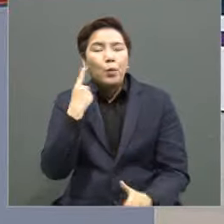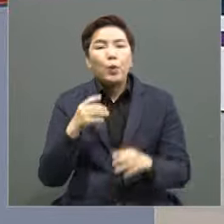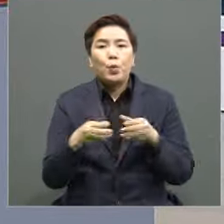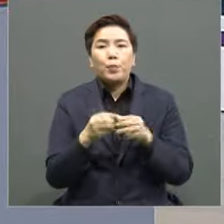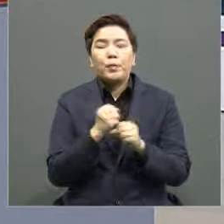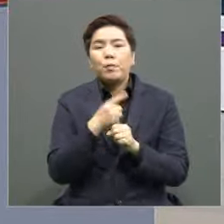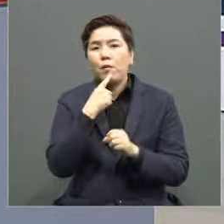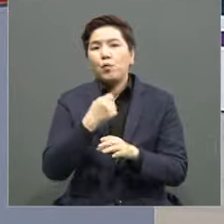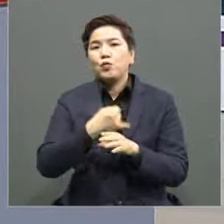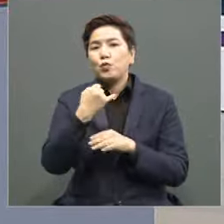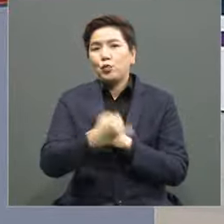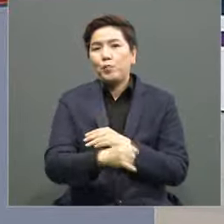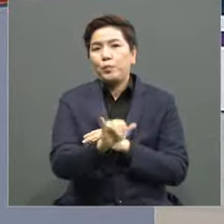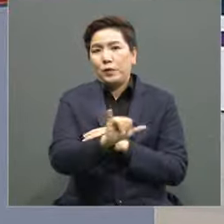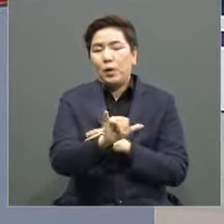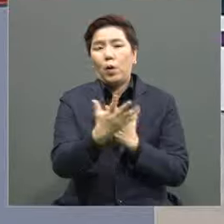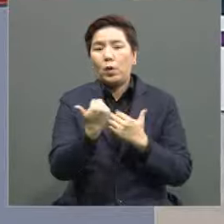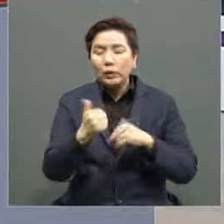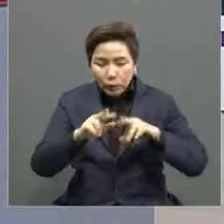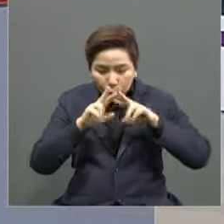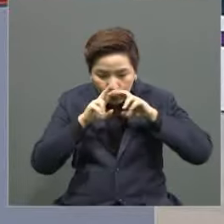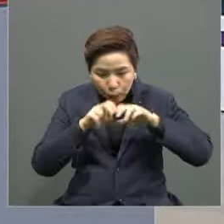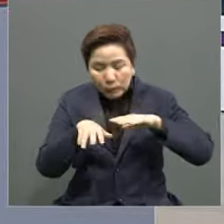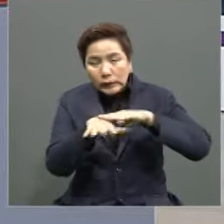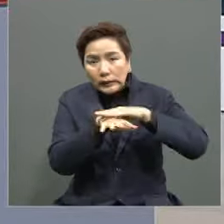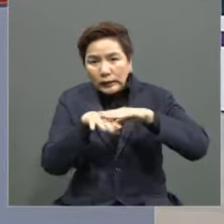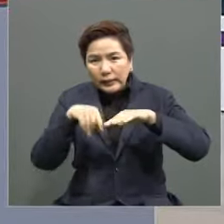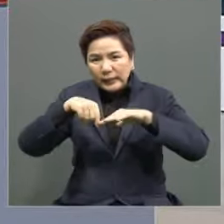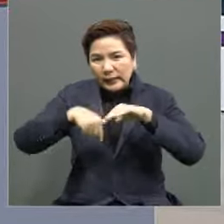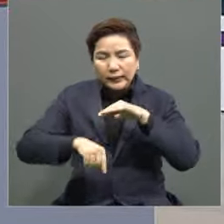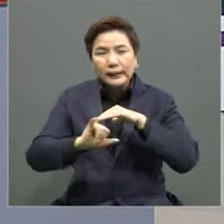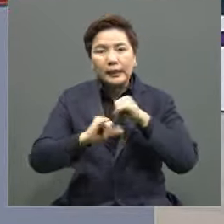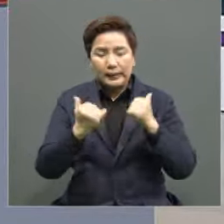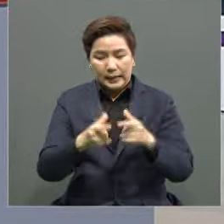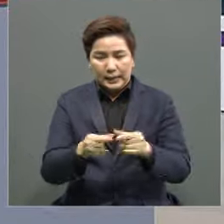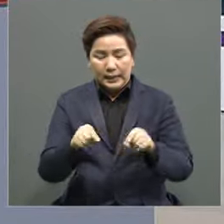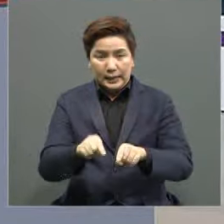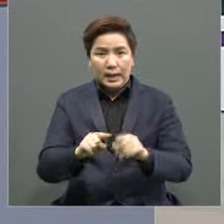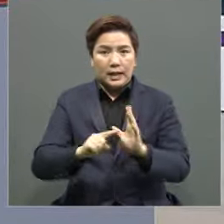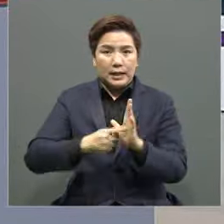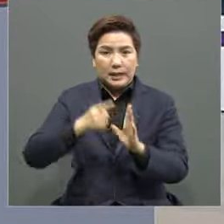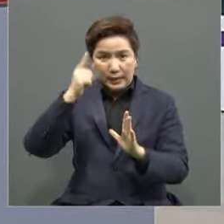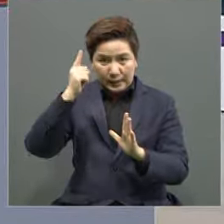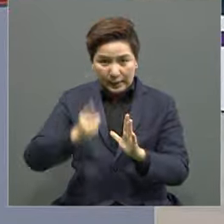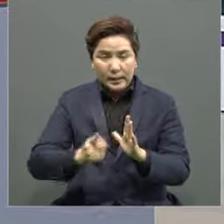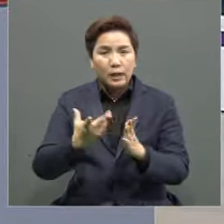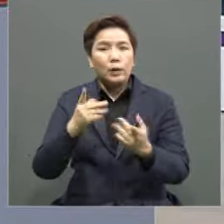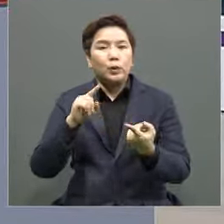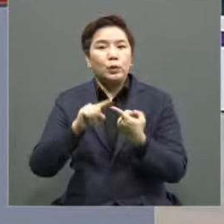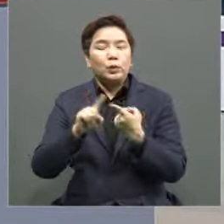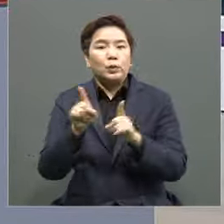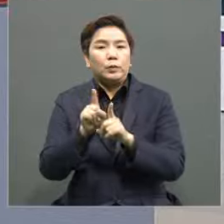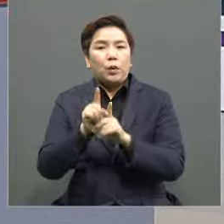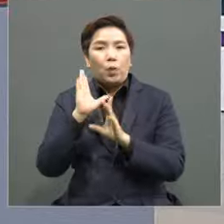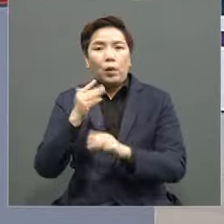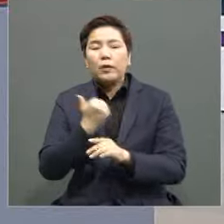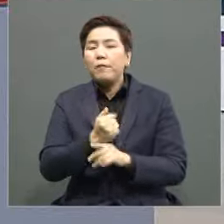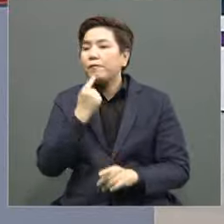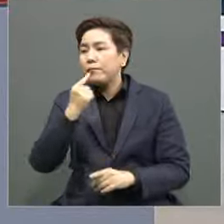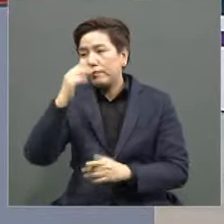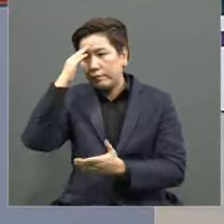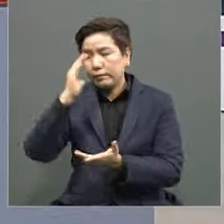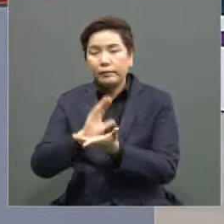ว่ามันยังไม่ได้จบแค่นี้อันนี้คือเท่าที่สอบสวนเบื้องต้นอย่าลืมว่าในส่วนคดีตรงนี้มันจะเริ่มอย่างเป็นทางการจริงๆก็คือเมื่อมีเจ้าทุกข์เข้ามาแจ้ง